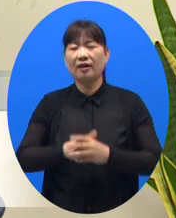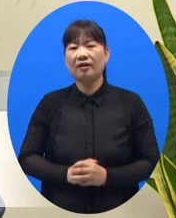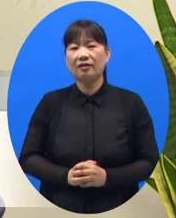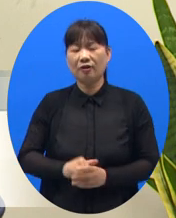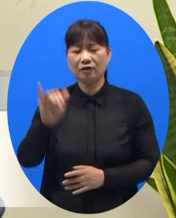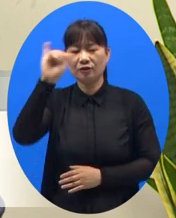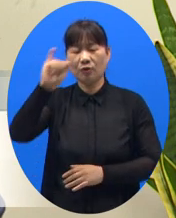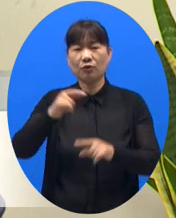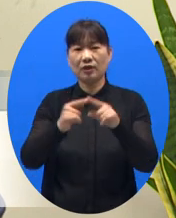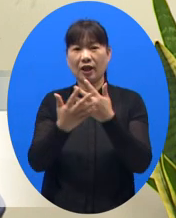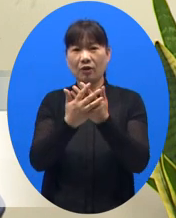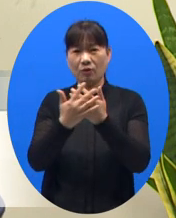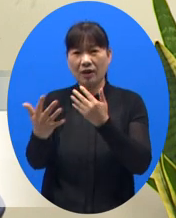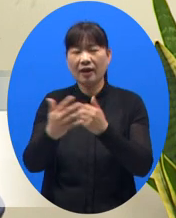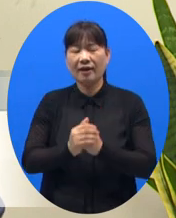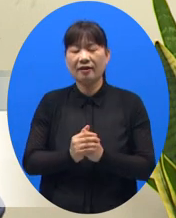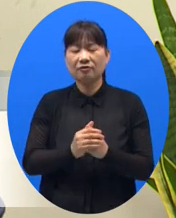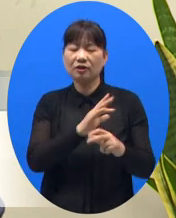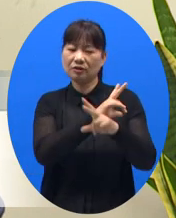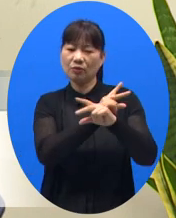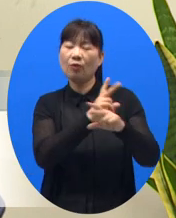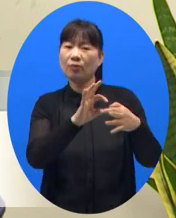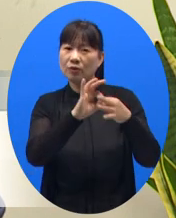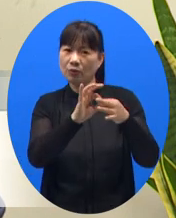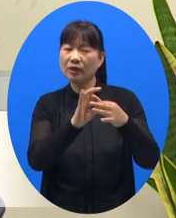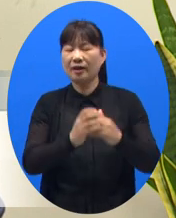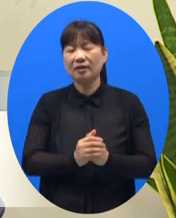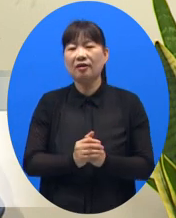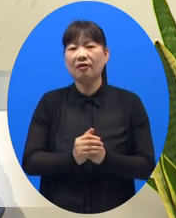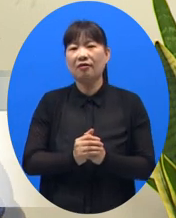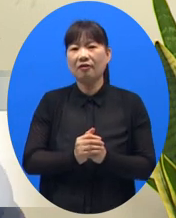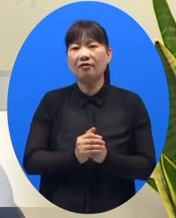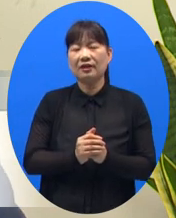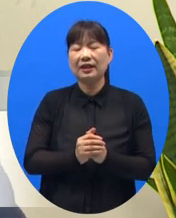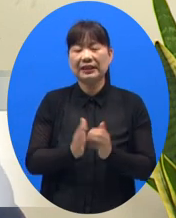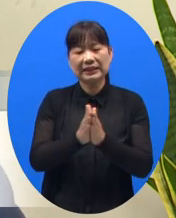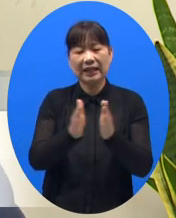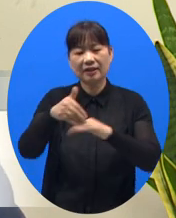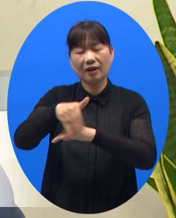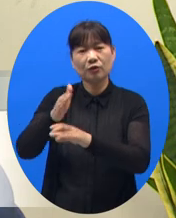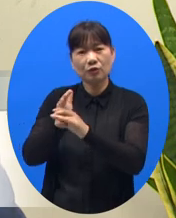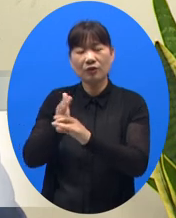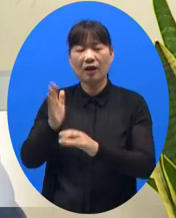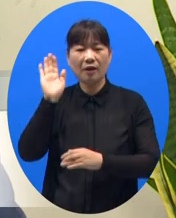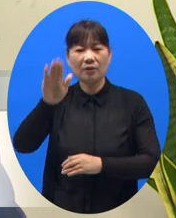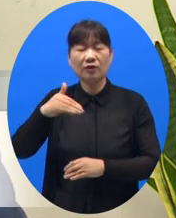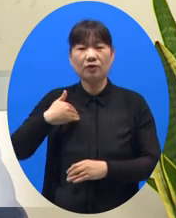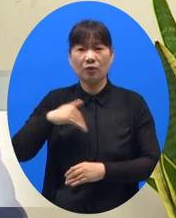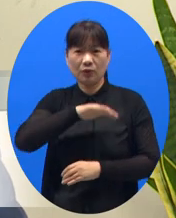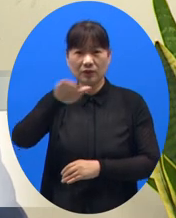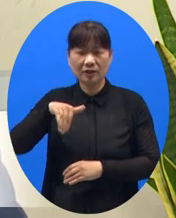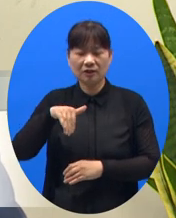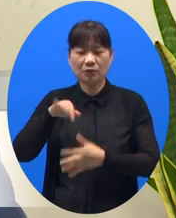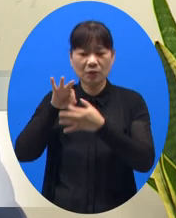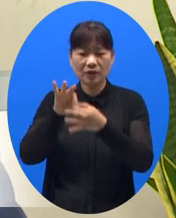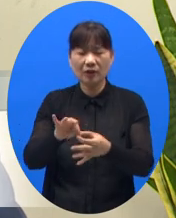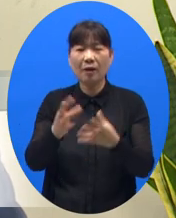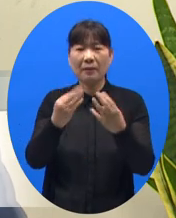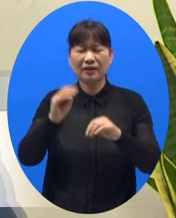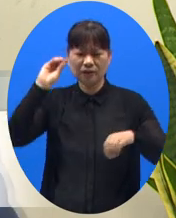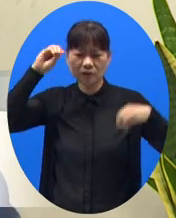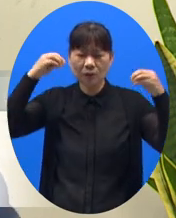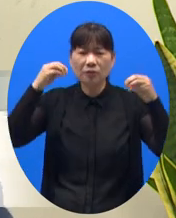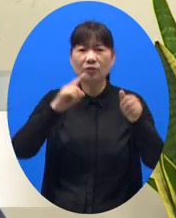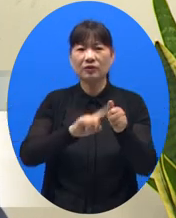전국 때에도 급히 데 맨 행사를 한다고 합니다 앞으로는 저희도 계속 이렇게 많은 가축을